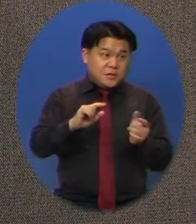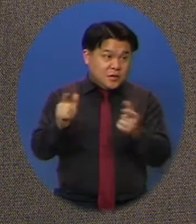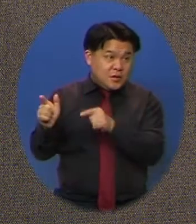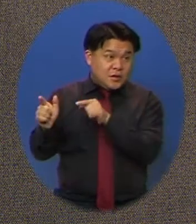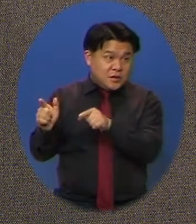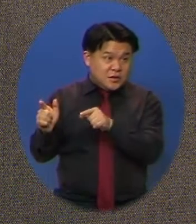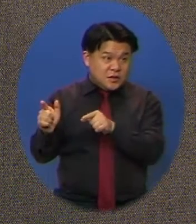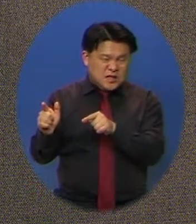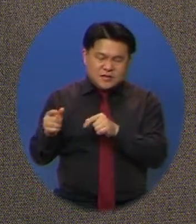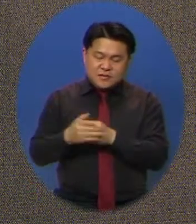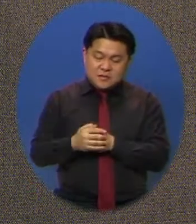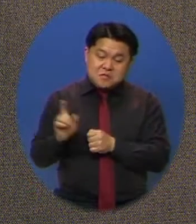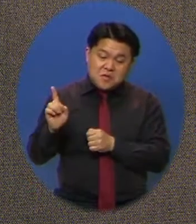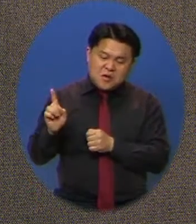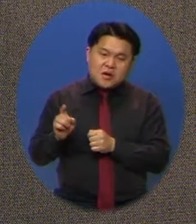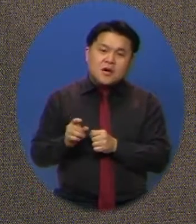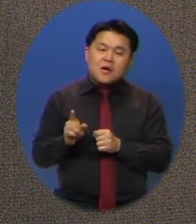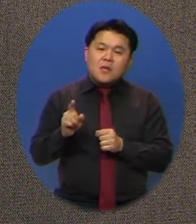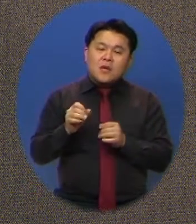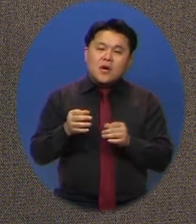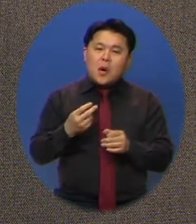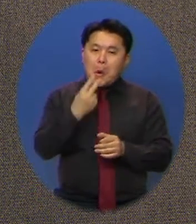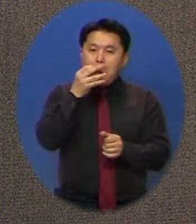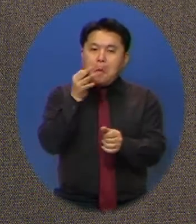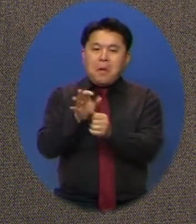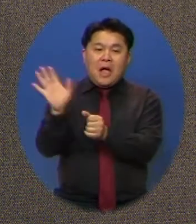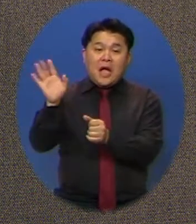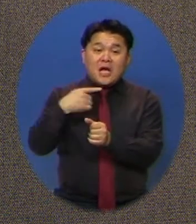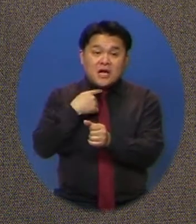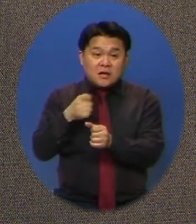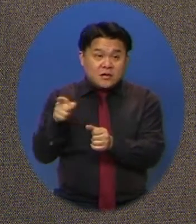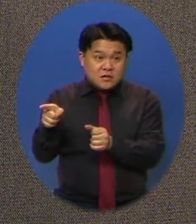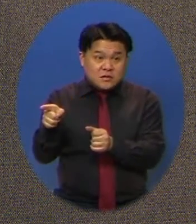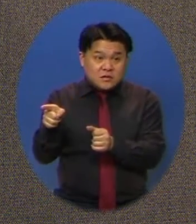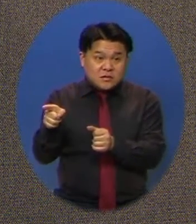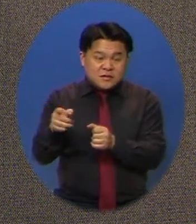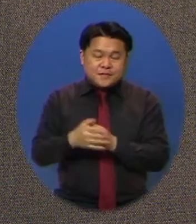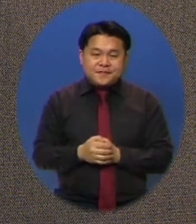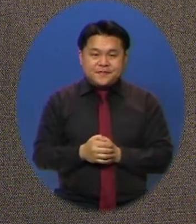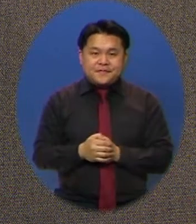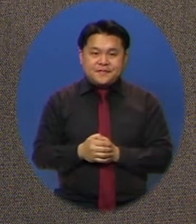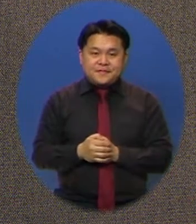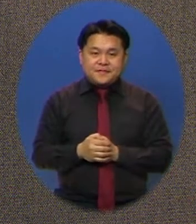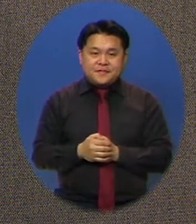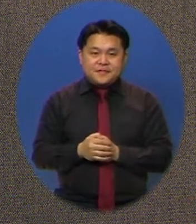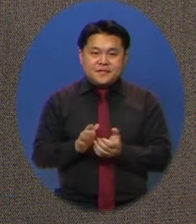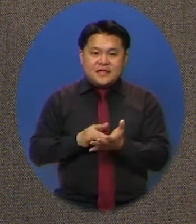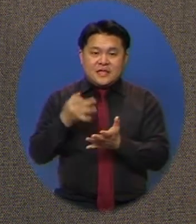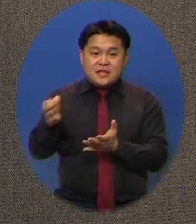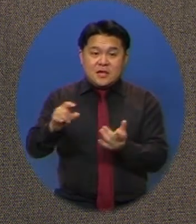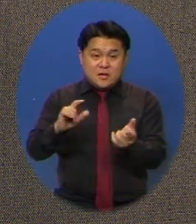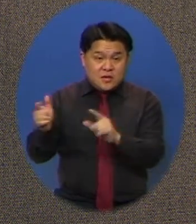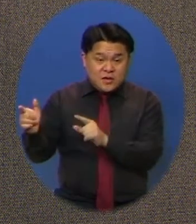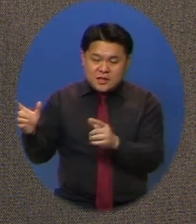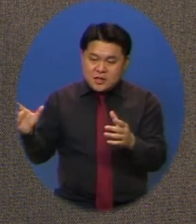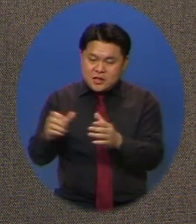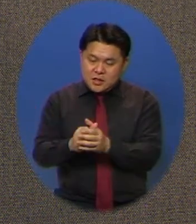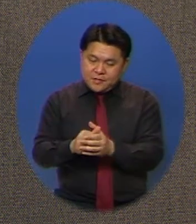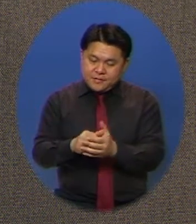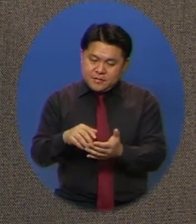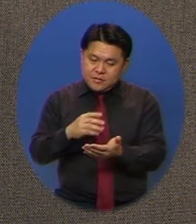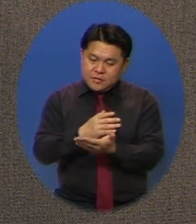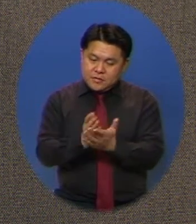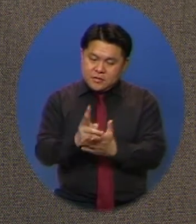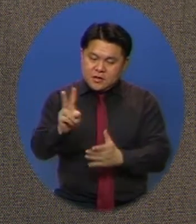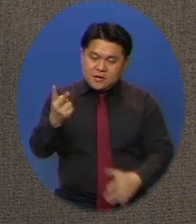등 그동안의 비급여에서 못 그 건강보험으로 흡수하지 못했던 그런 그런 어떤 한